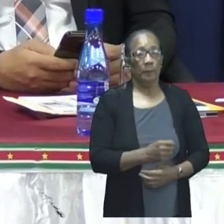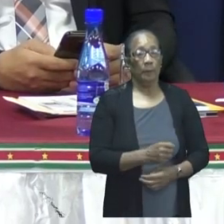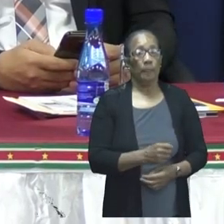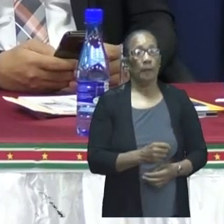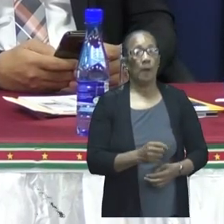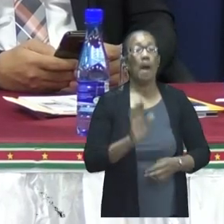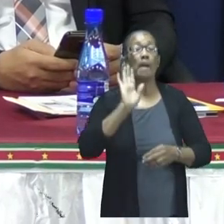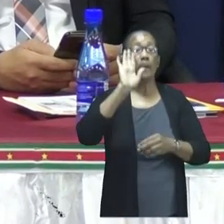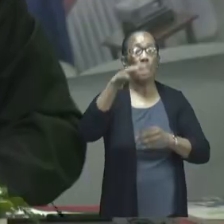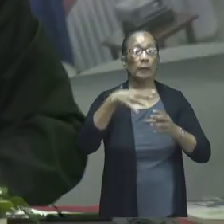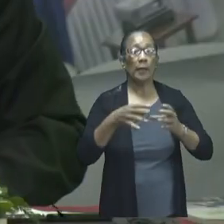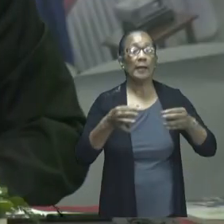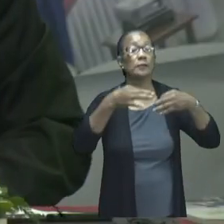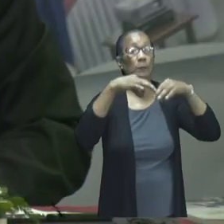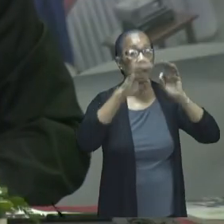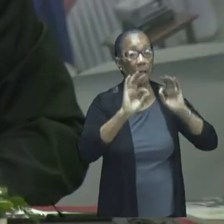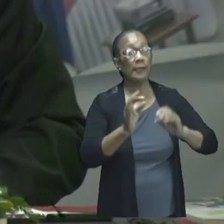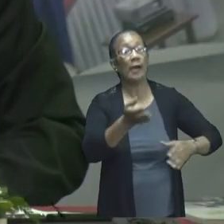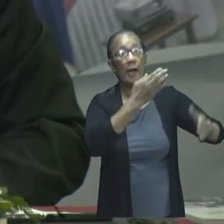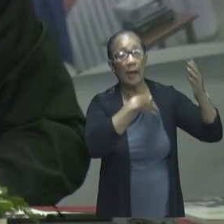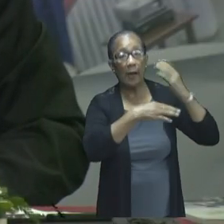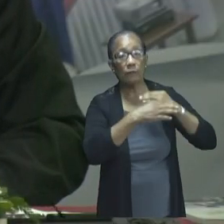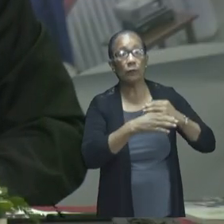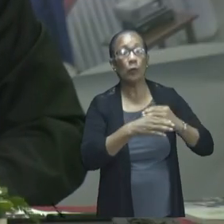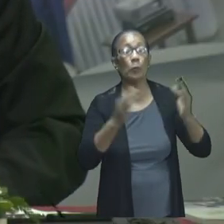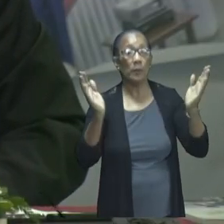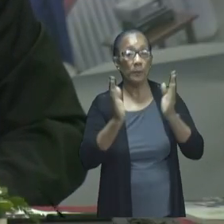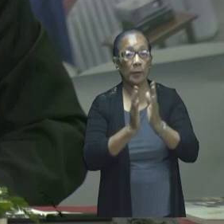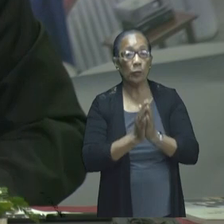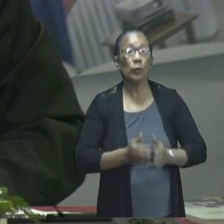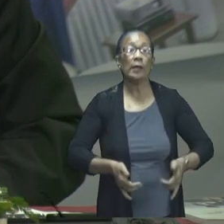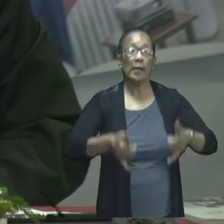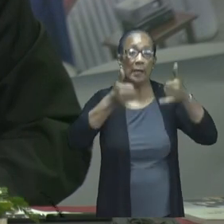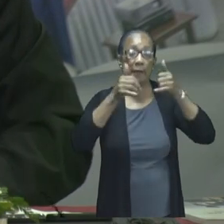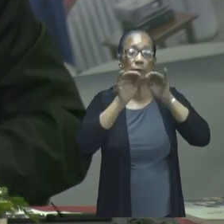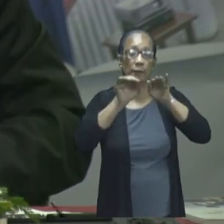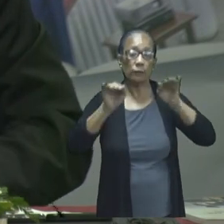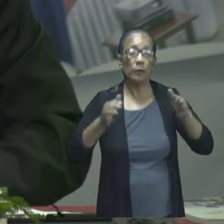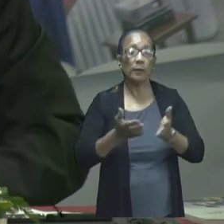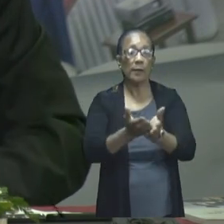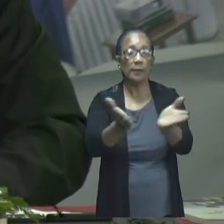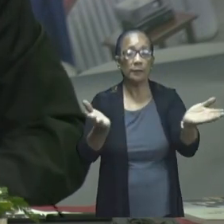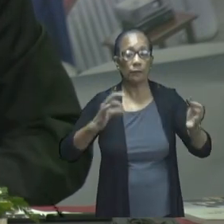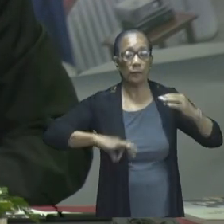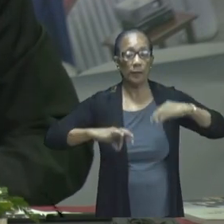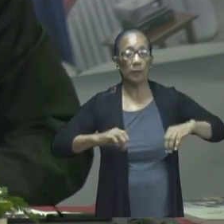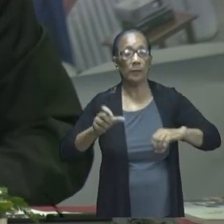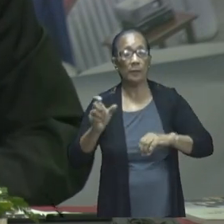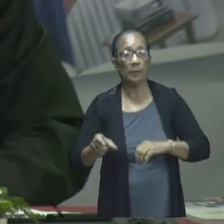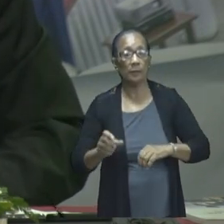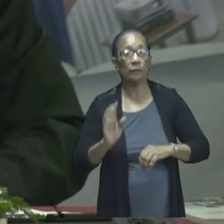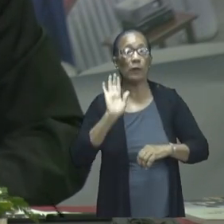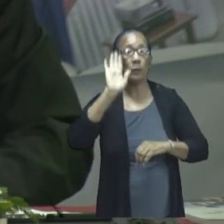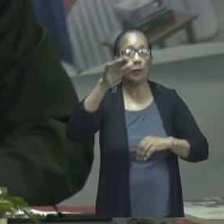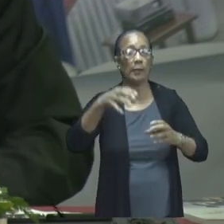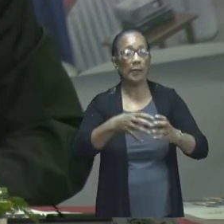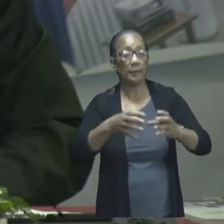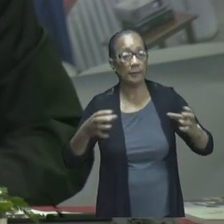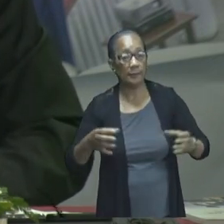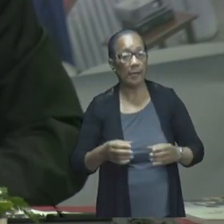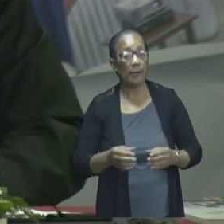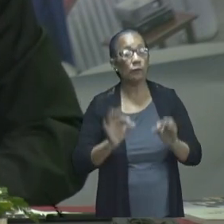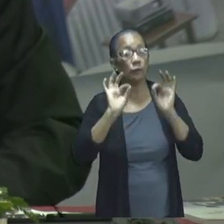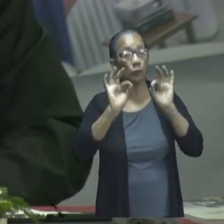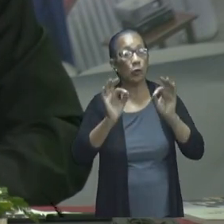buitenlands beleid dan heeft u absoluut enorm veel informatie dat we de minister van buitenlandse zaken het vertrouwen nistelrode samenwerken met internationale gemeenschap